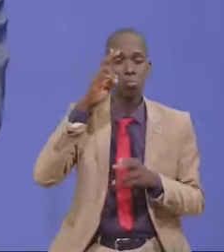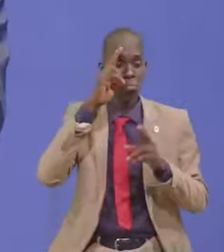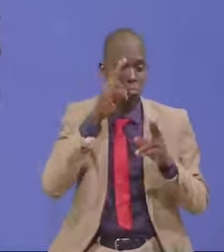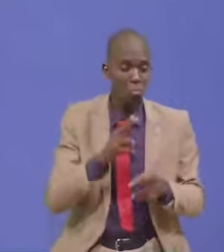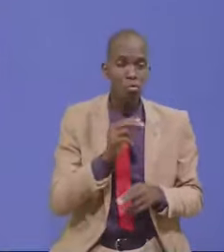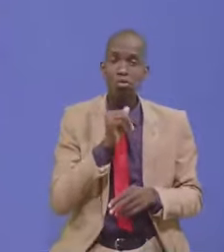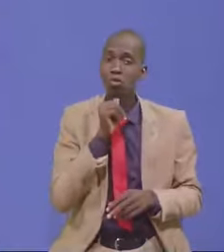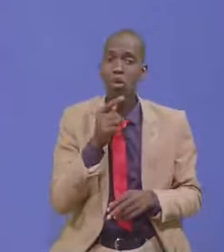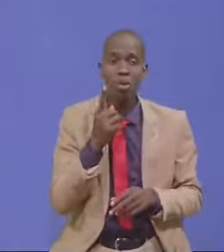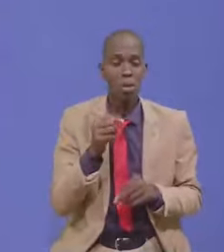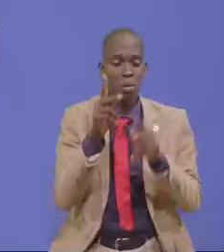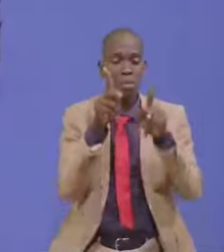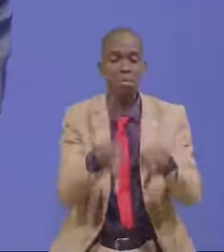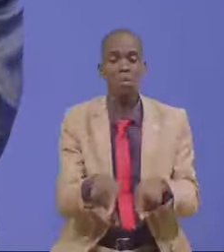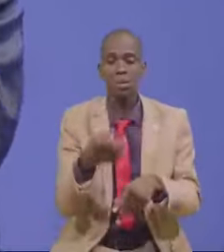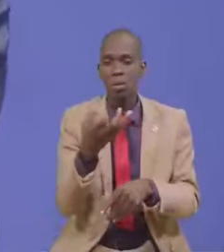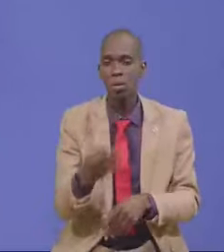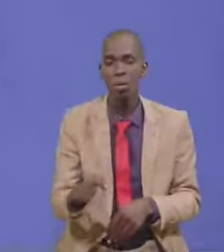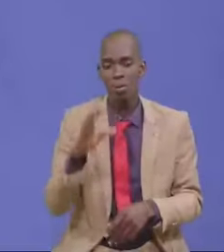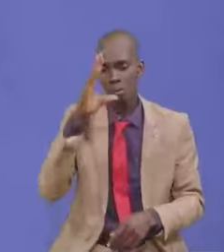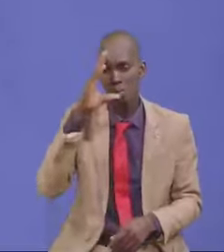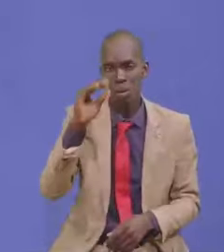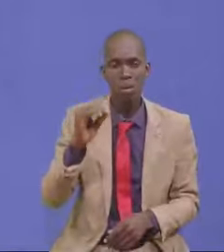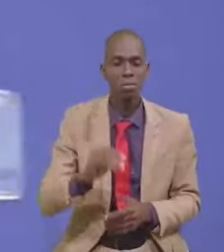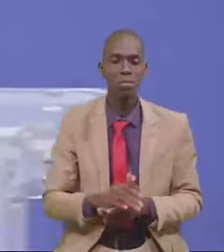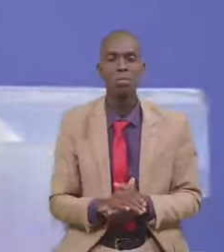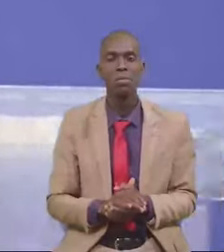Car tu ne regardes pas à l'apparence des hommes.